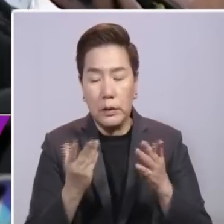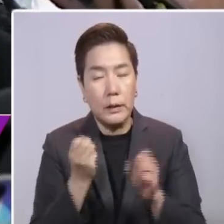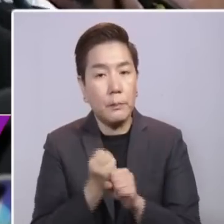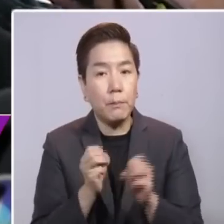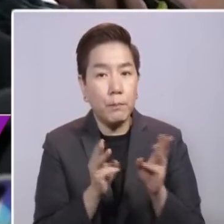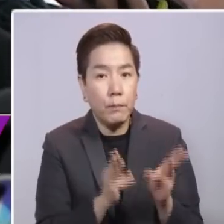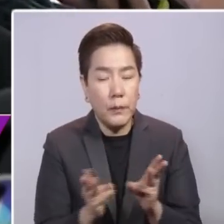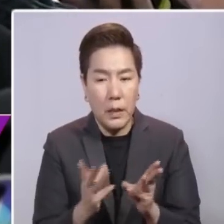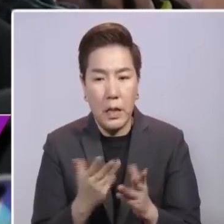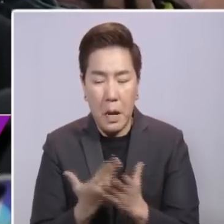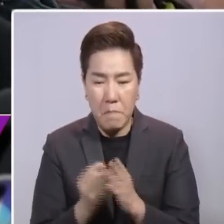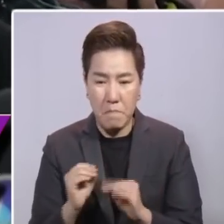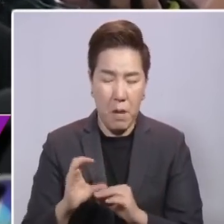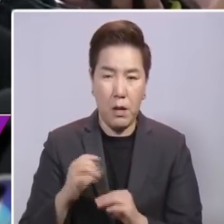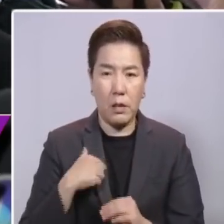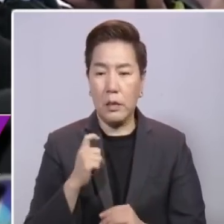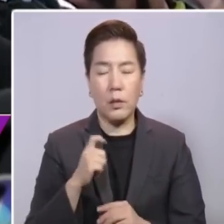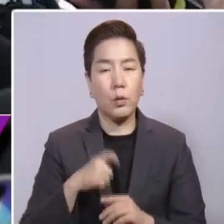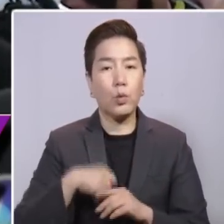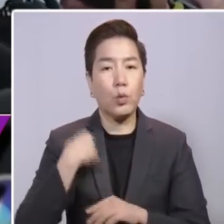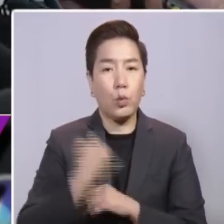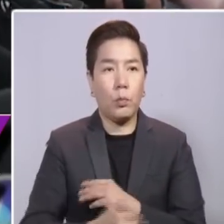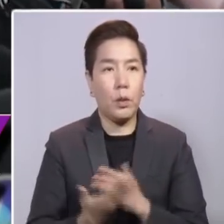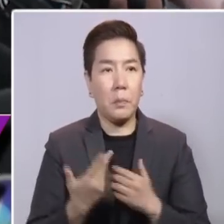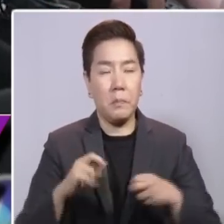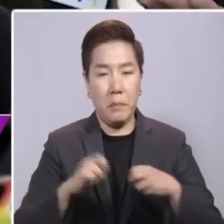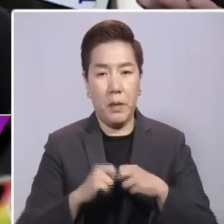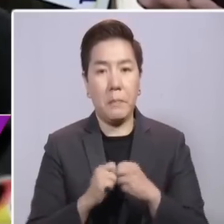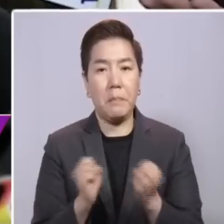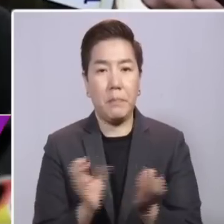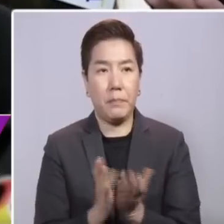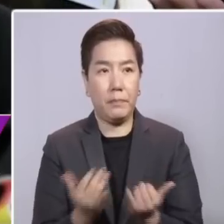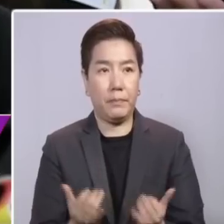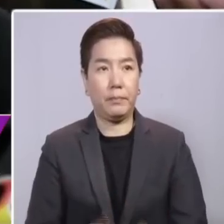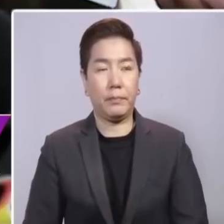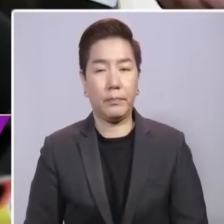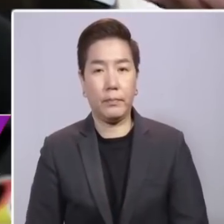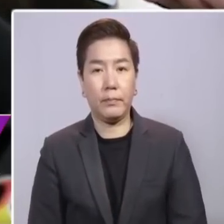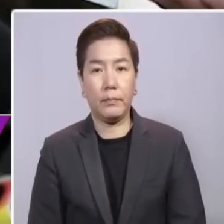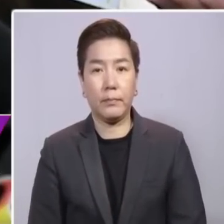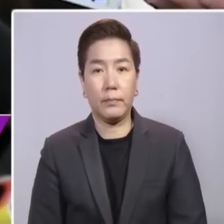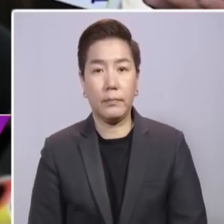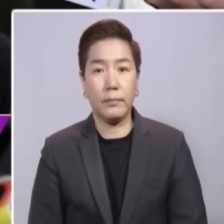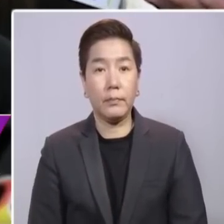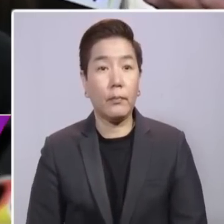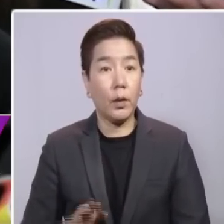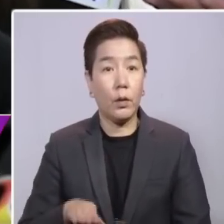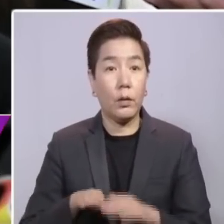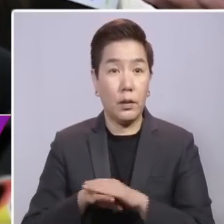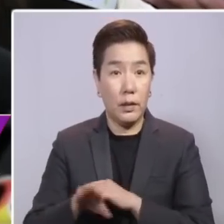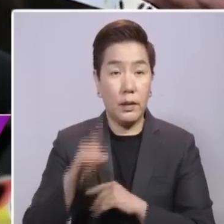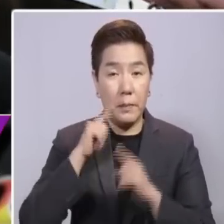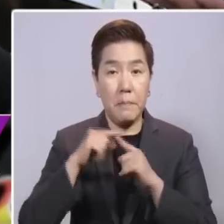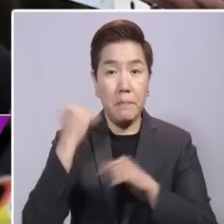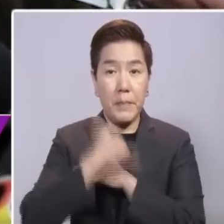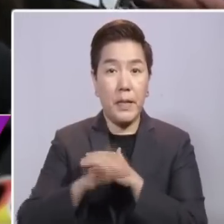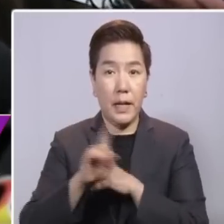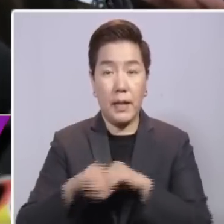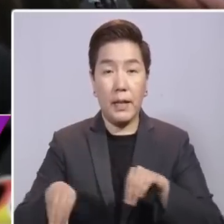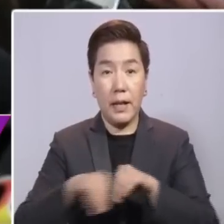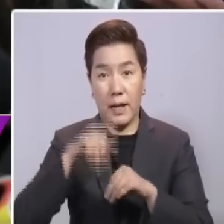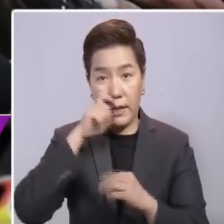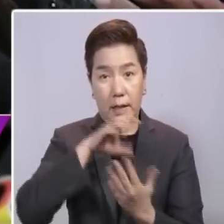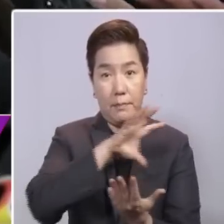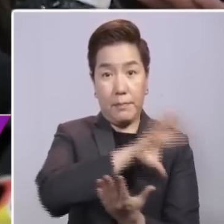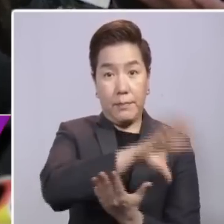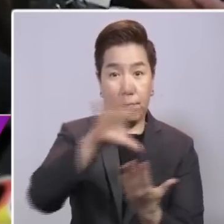จะไปเอามากมันก็ไม่จบนะฮะมันก็ถือเป็นเรื่องขึ้นมานะ ประเทศปลายทางที่ว่าหลบหนีไปน่าจะเป็นประเทศใกล้เหล่